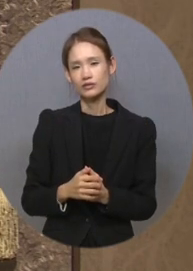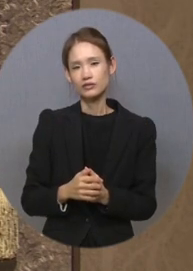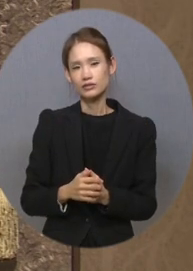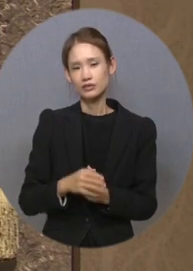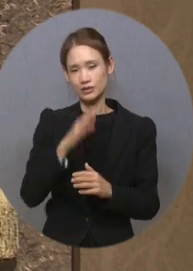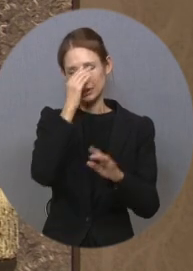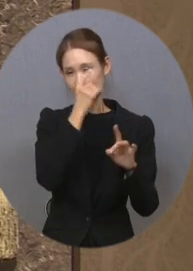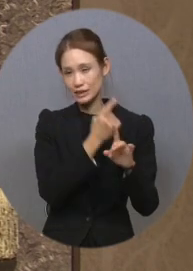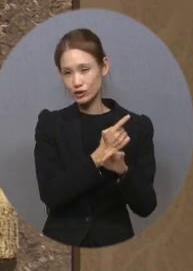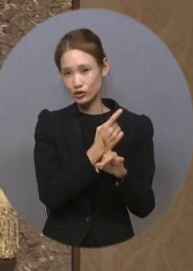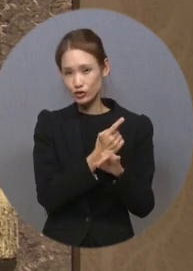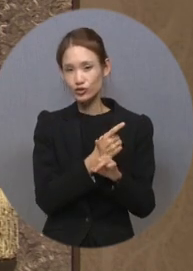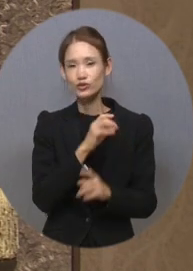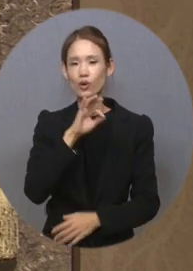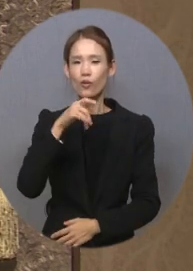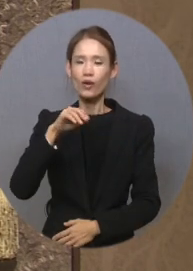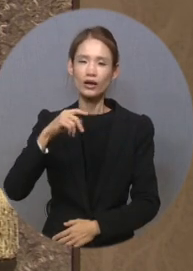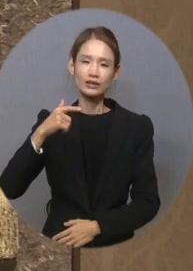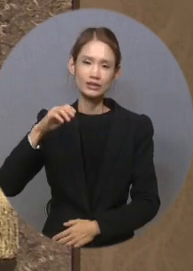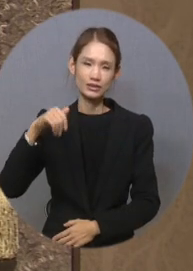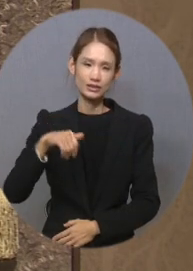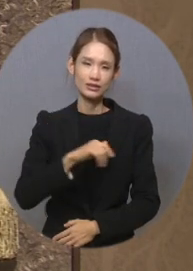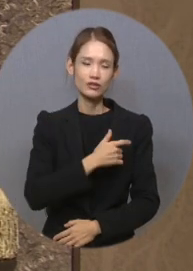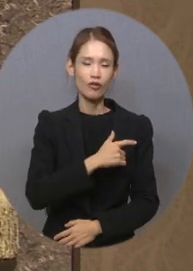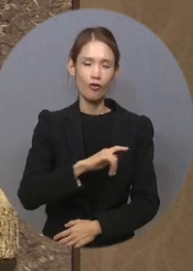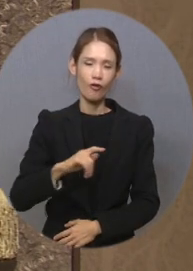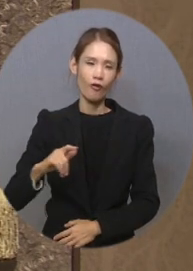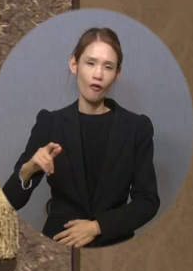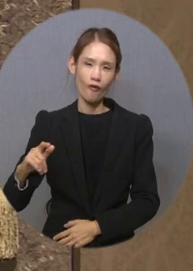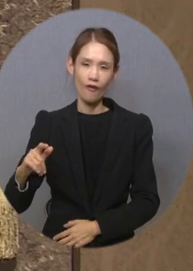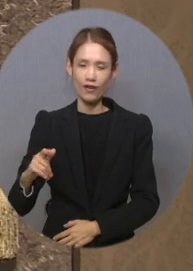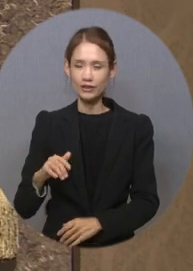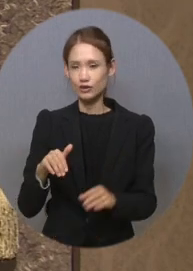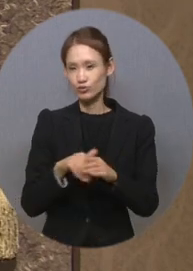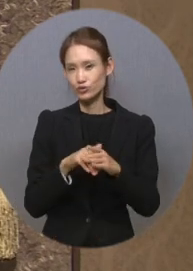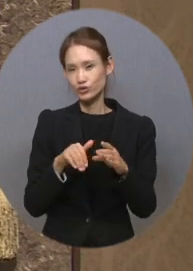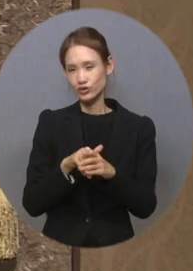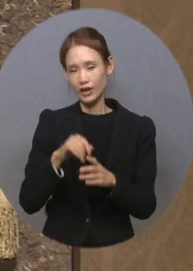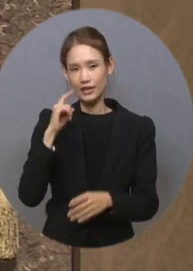치유 관광, 웰니스 관광이라고 그러죠. 이런 거라든지 또 문화